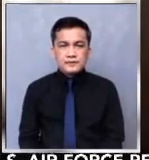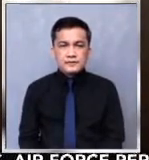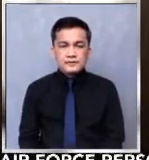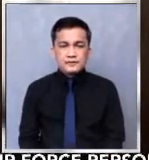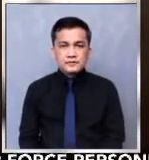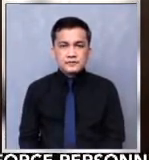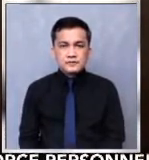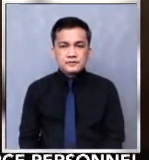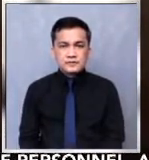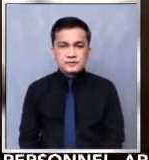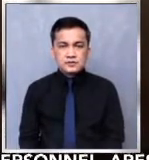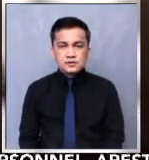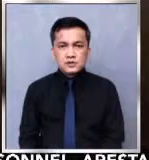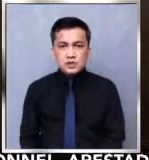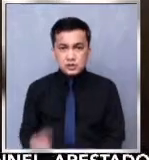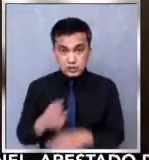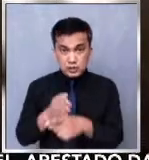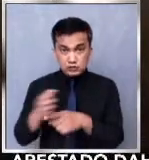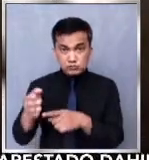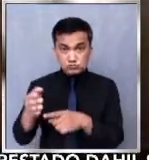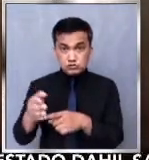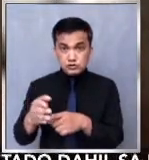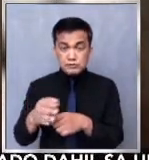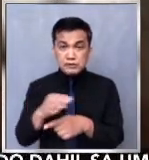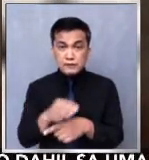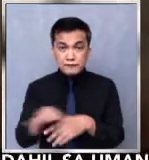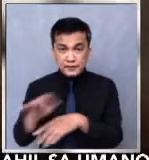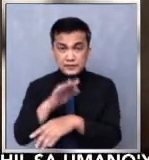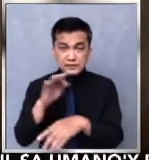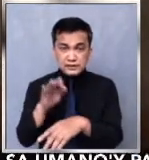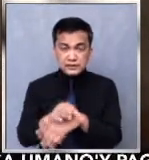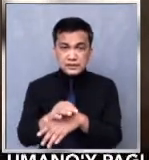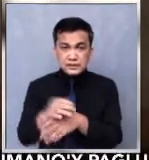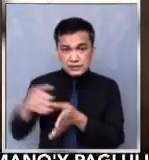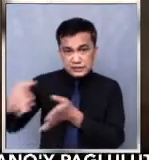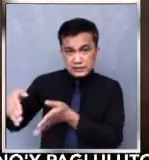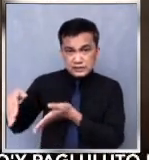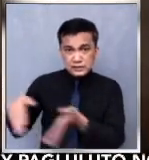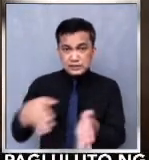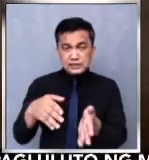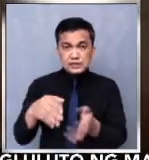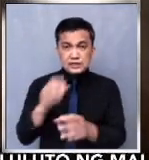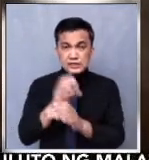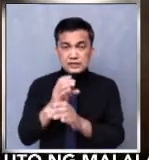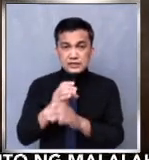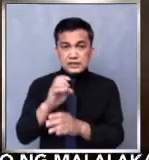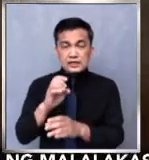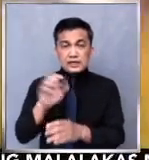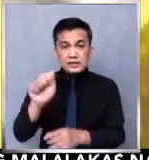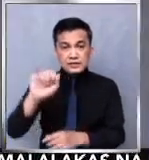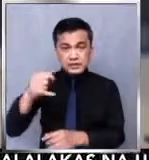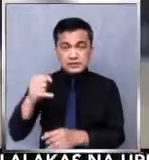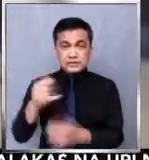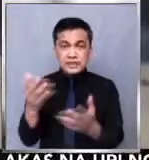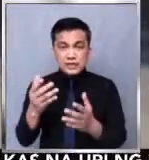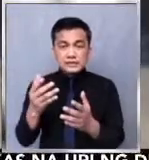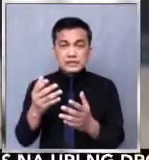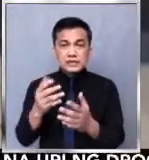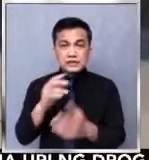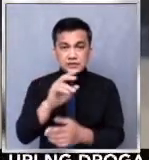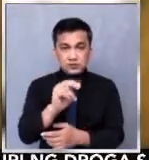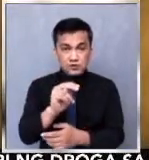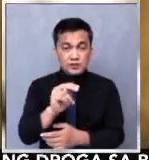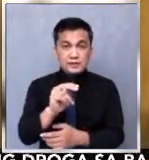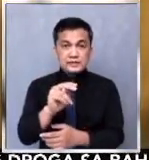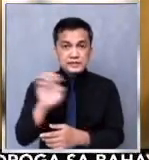Diretso sa palayan, sa gilid ng kalsada ang sasakyan ni AJ dito sa Kabanatuan, Nueva Ecija. Ang dahilan ng aksidente, ang insektong